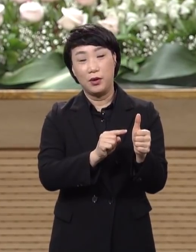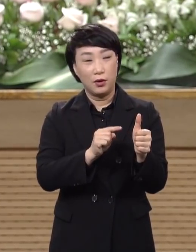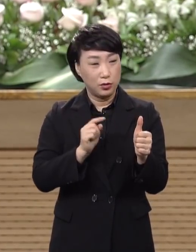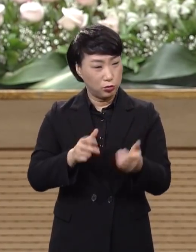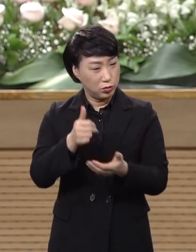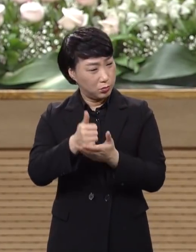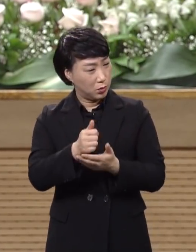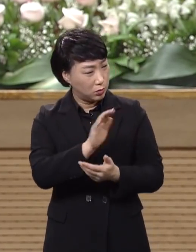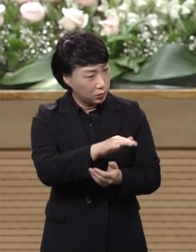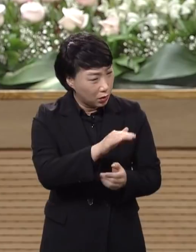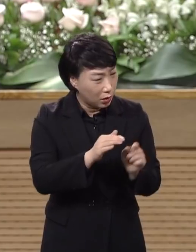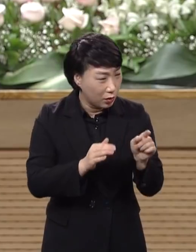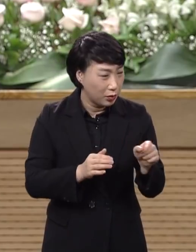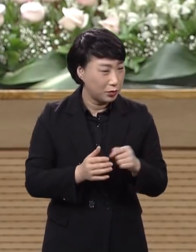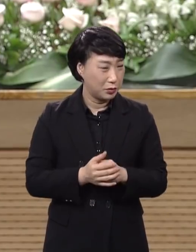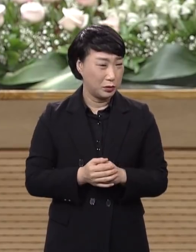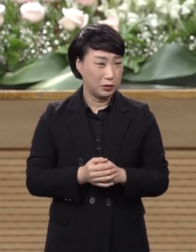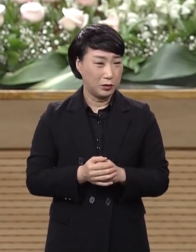주님이 하시는 말씀이